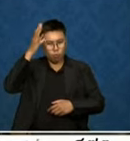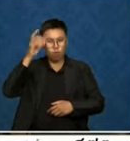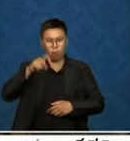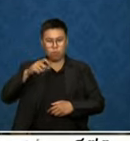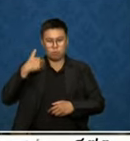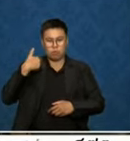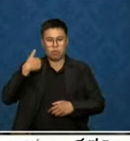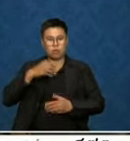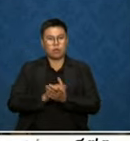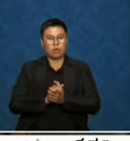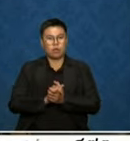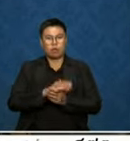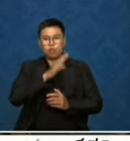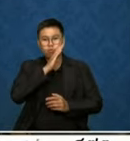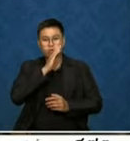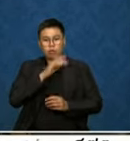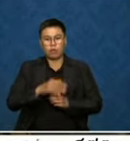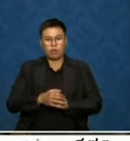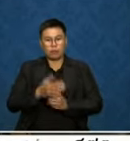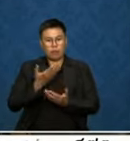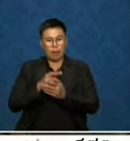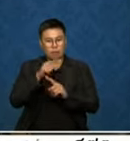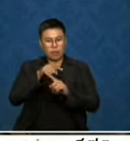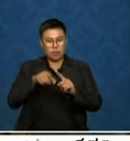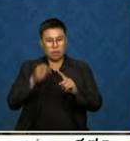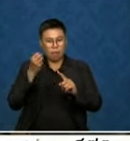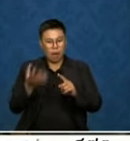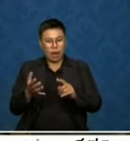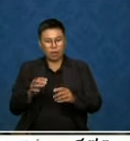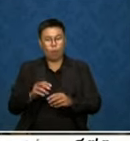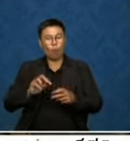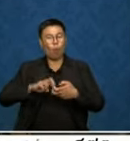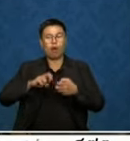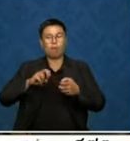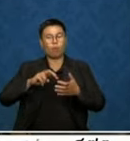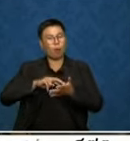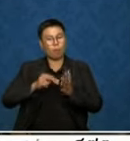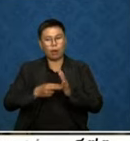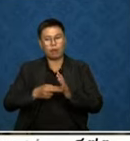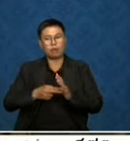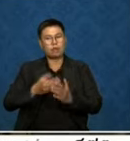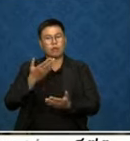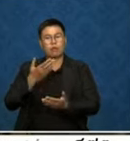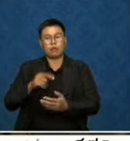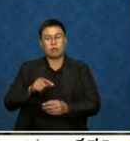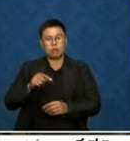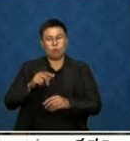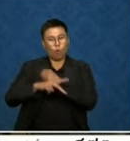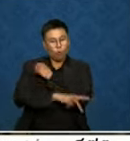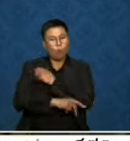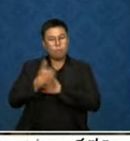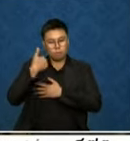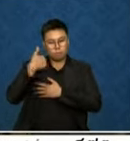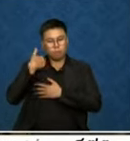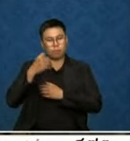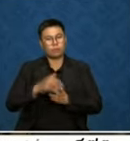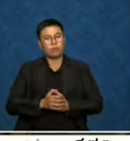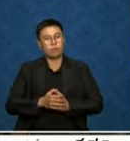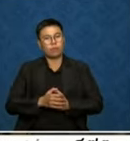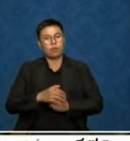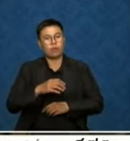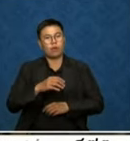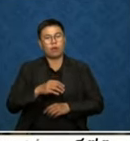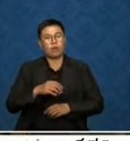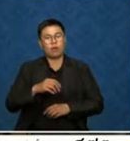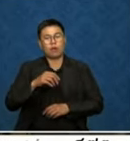าดนั้นเนี่ยมันมีโอกาสเข้าข่ายหลอกลวงแทบจะ 100% เลยนะครับผลตอบแทนที่เกิน 15% ต่อปีนี่คือแทบจะเป็